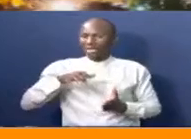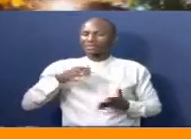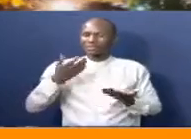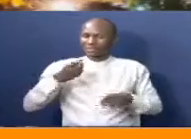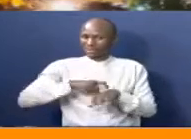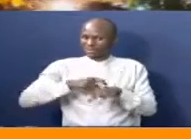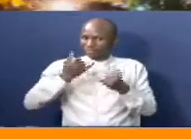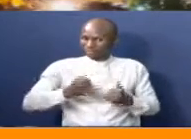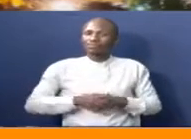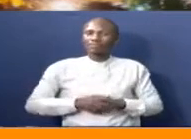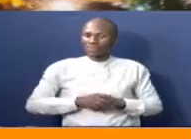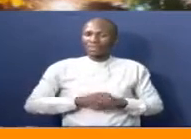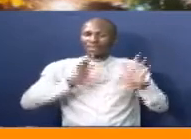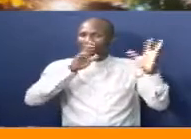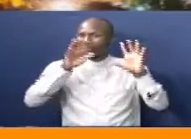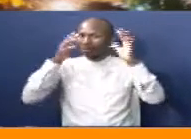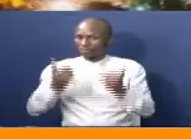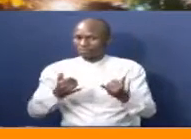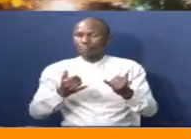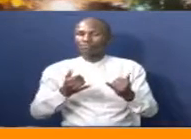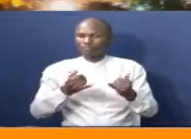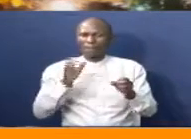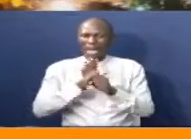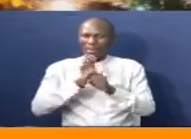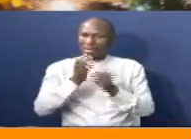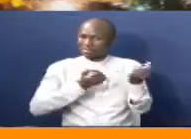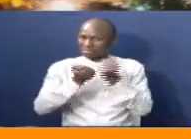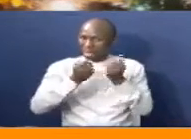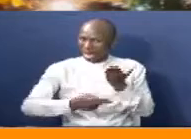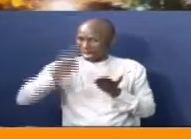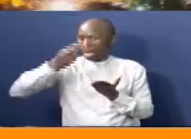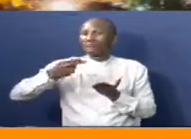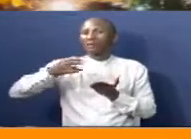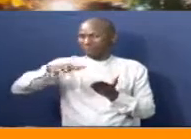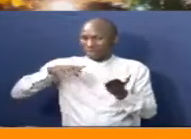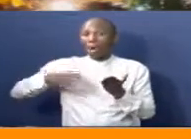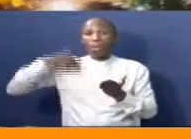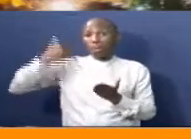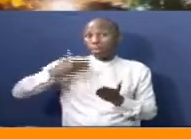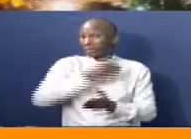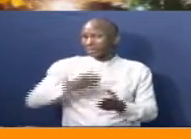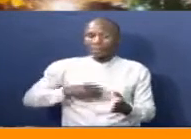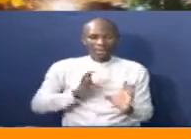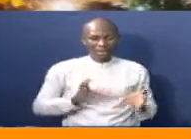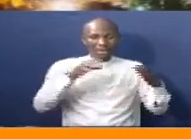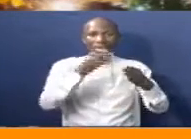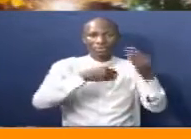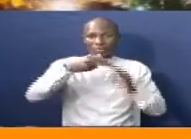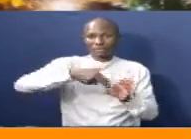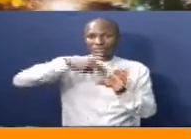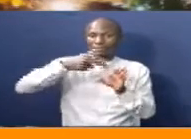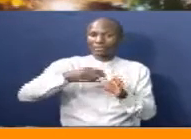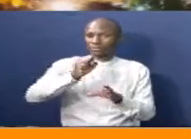evindani tuelekele ya masikuku valangali mbingi siambatasia madhowa mangali yukambuni wa kudhosia mauta